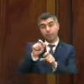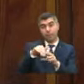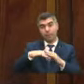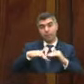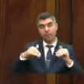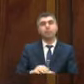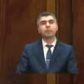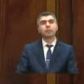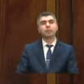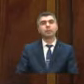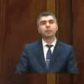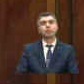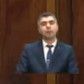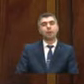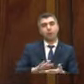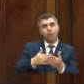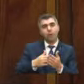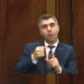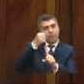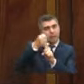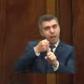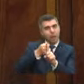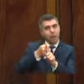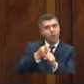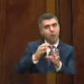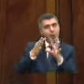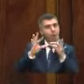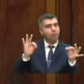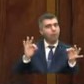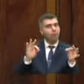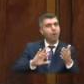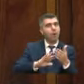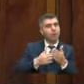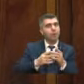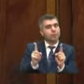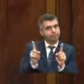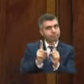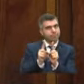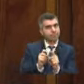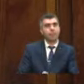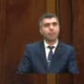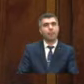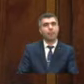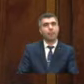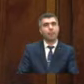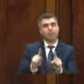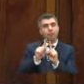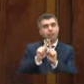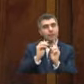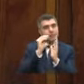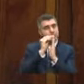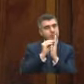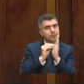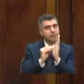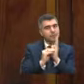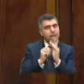أن أؤكد على أن الأوراش التي استعرضتها أمامكم باقتضاب ما هي إلى ترتيب لأولويات